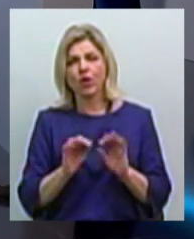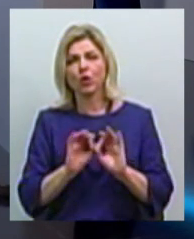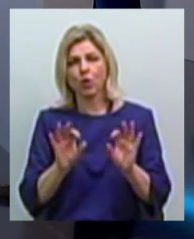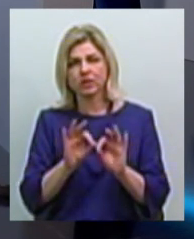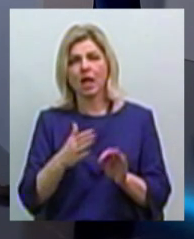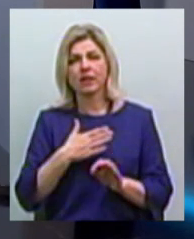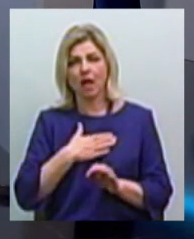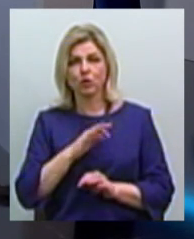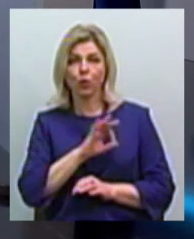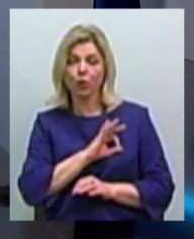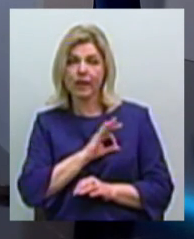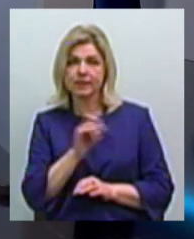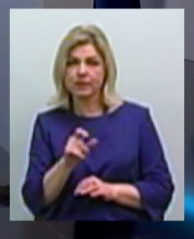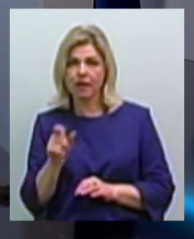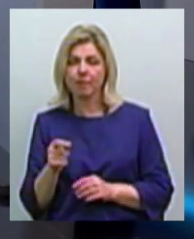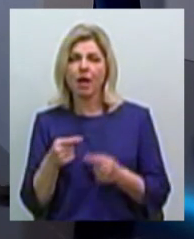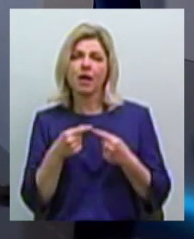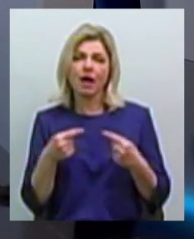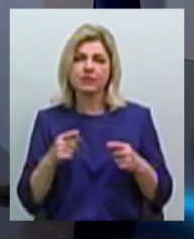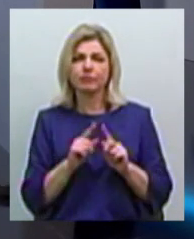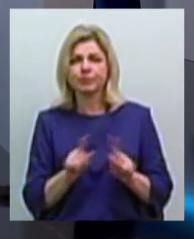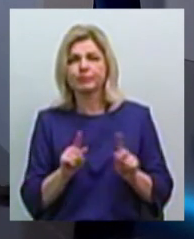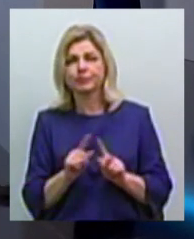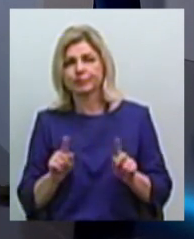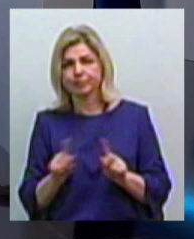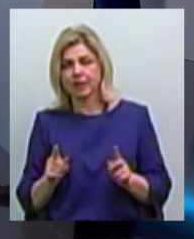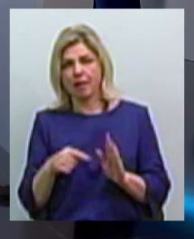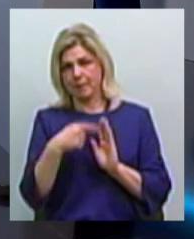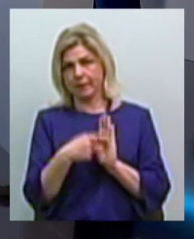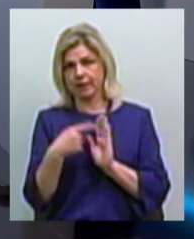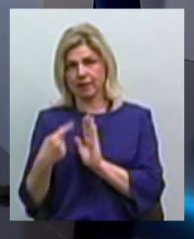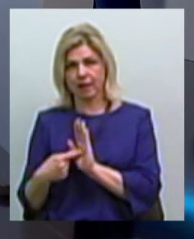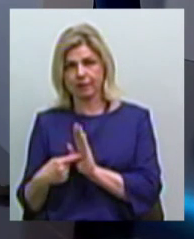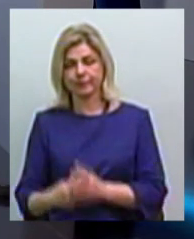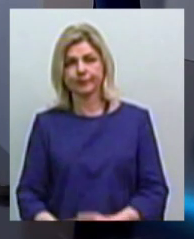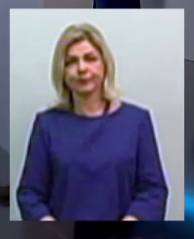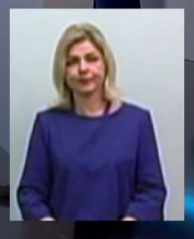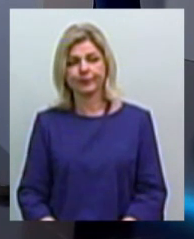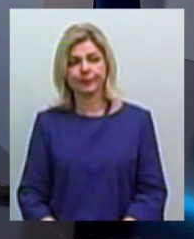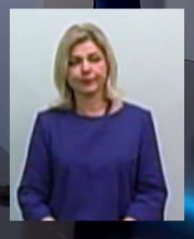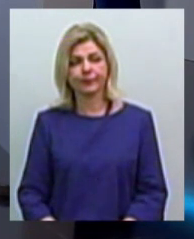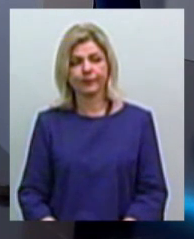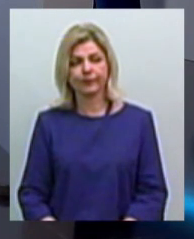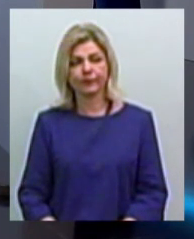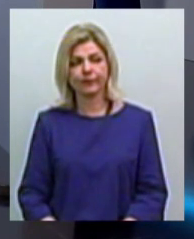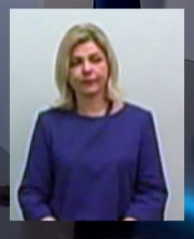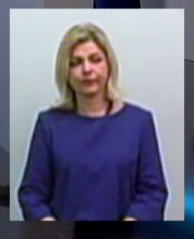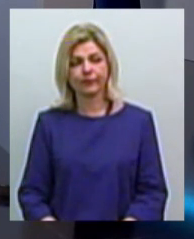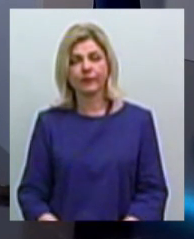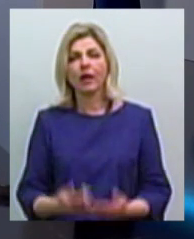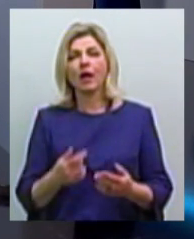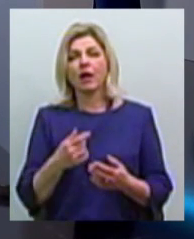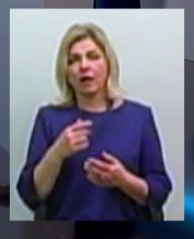пара-юристам ту чи іншу специфіку тих або інших питань, в сфері яких вони є